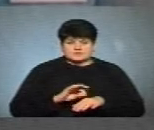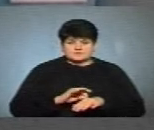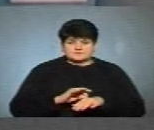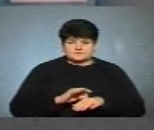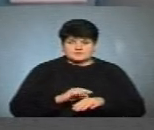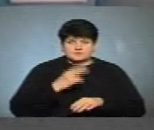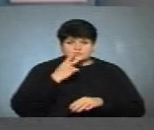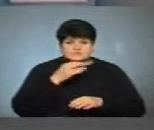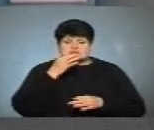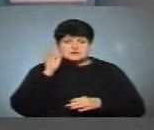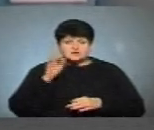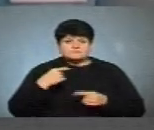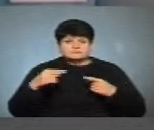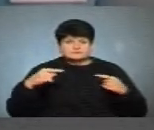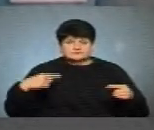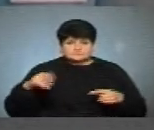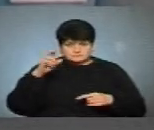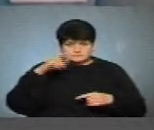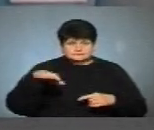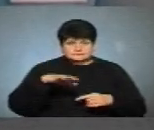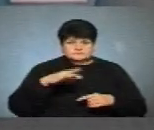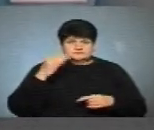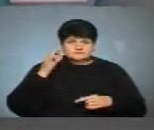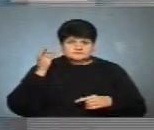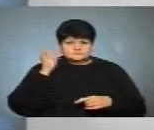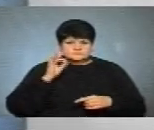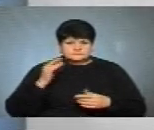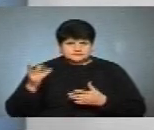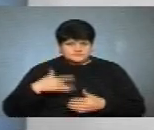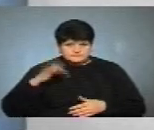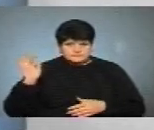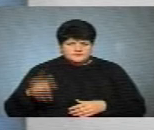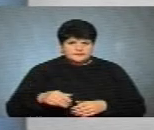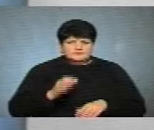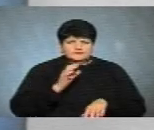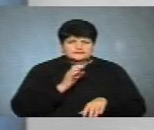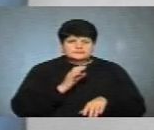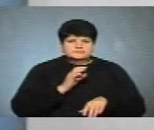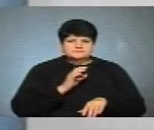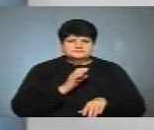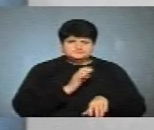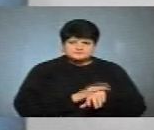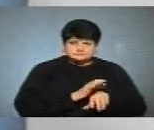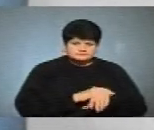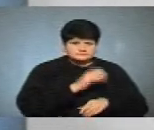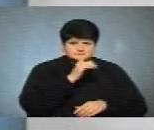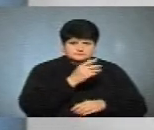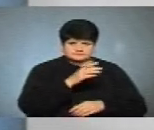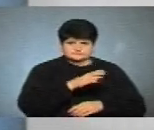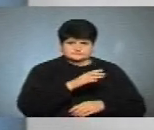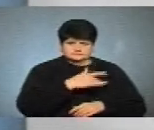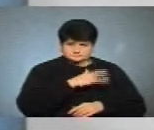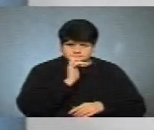Подивіться на досвід інших країн. Німеччини, як жорстко вони це застосовують, Швейцарії, ну, вся Європа, вони вдалися